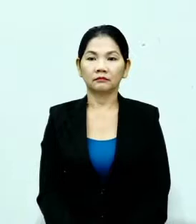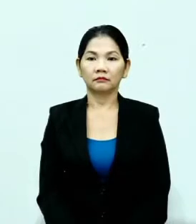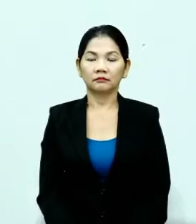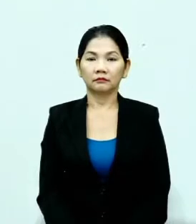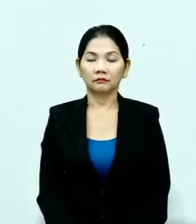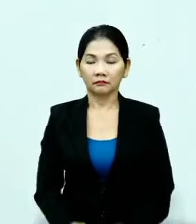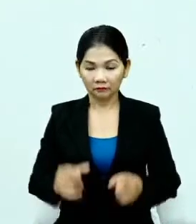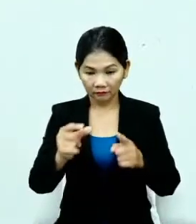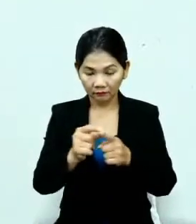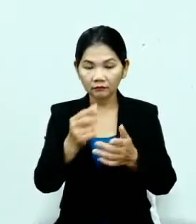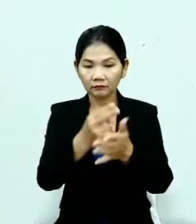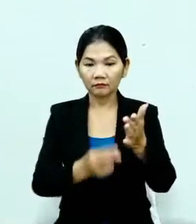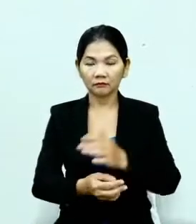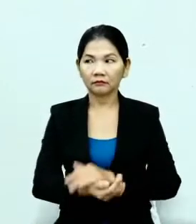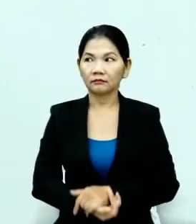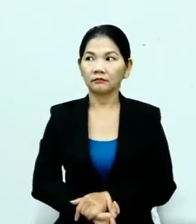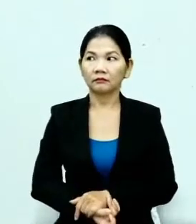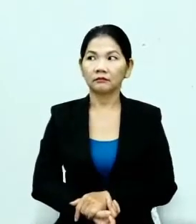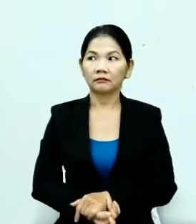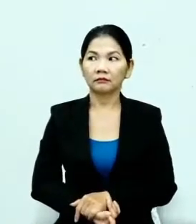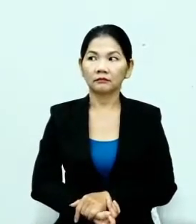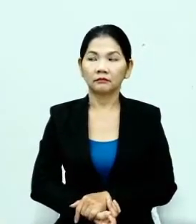miến thân nạ bị chị ấy con